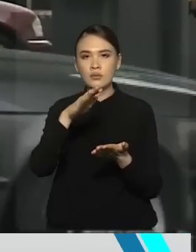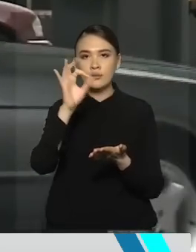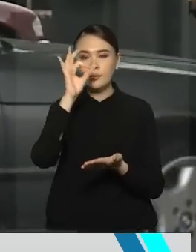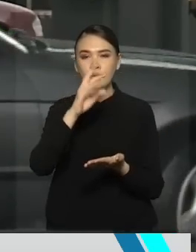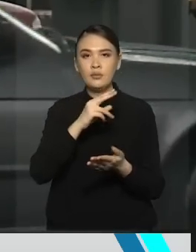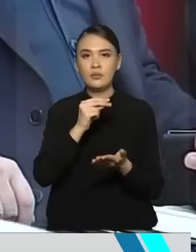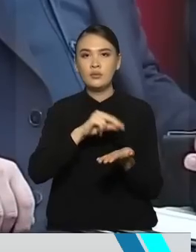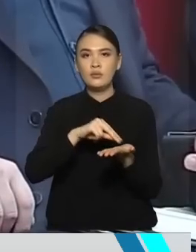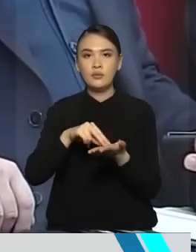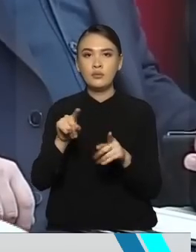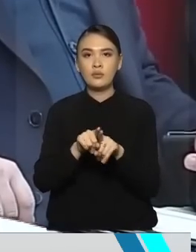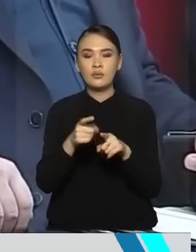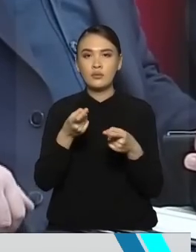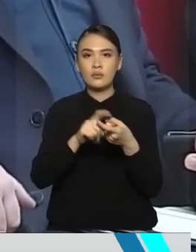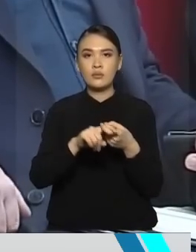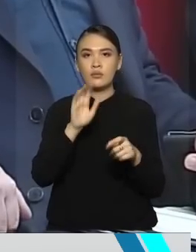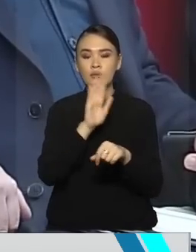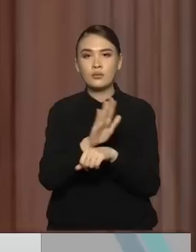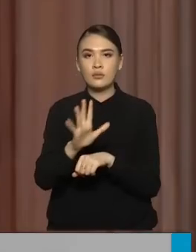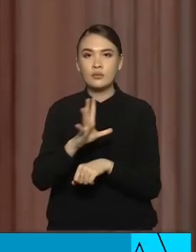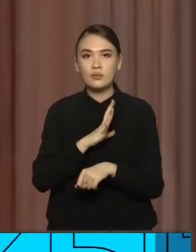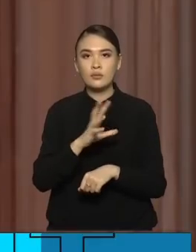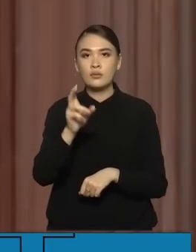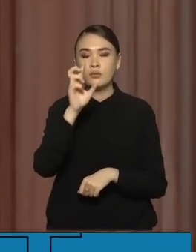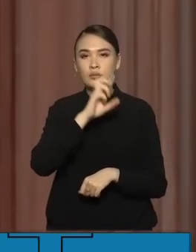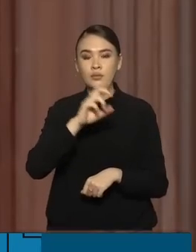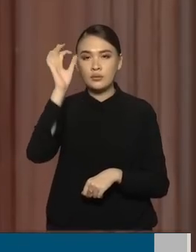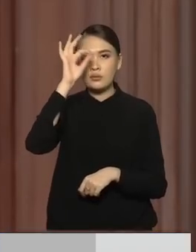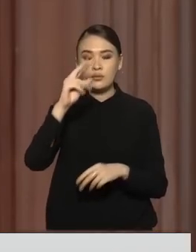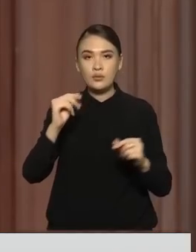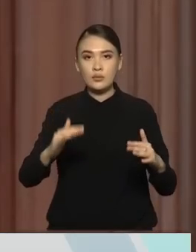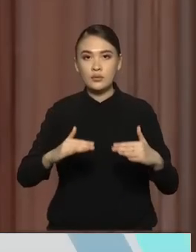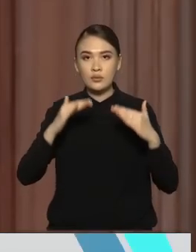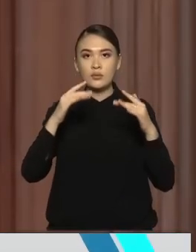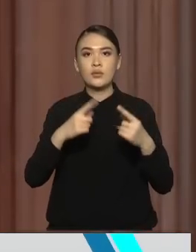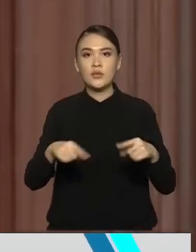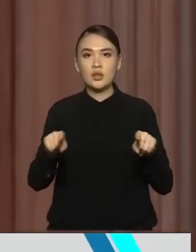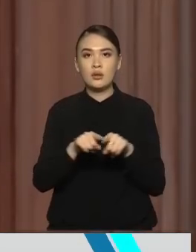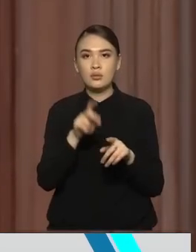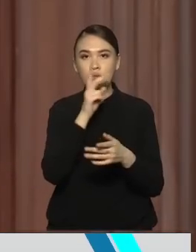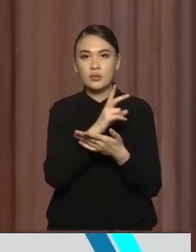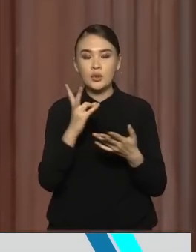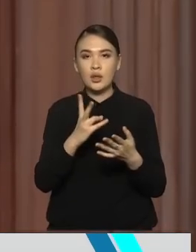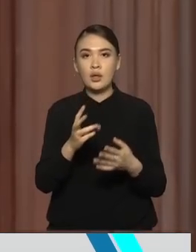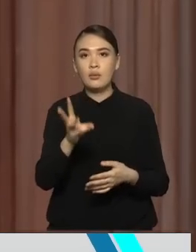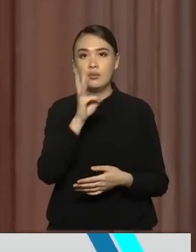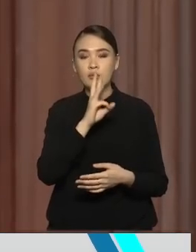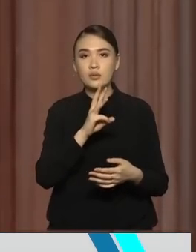тапсырма берді. Жанар жағармайдың бағасын көтеру мәселесінде дәл осылай қараған жөн. Түскен